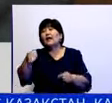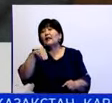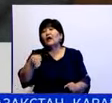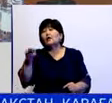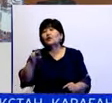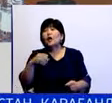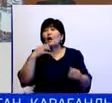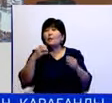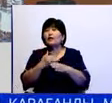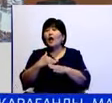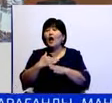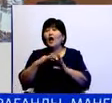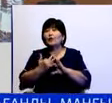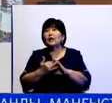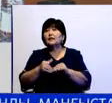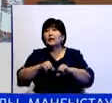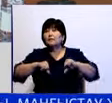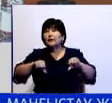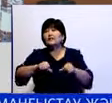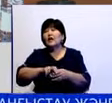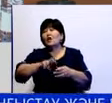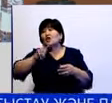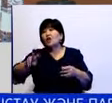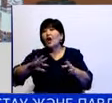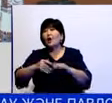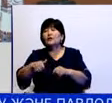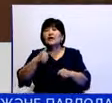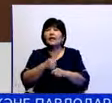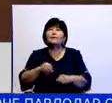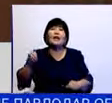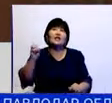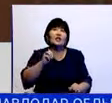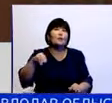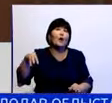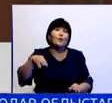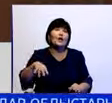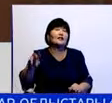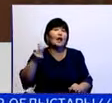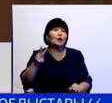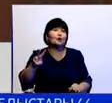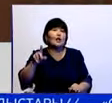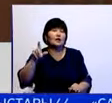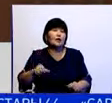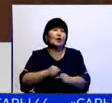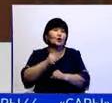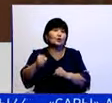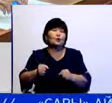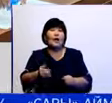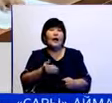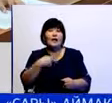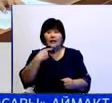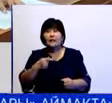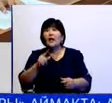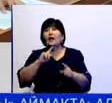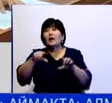Дүйсебаевты партияның аудандық филиалы саяси кеңесінің құрамынан шығарып, аудан әкімі Ергешбаев Мұрат Нәлғожалын сайлауға ұсыныс білдірді.